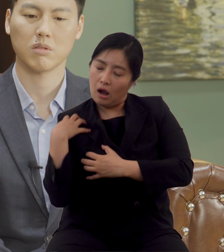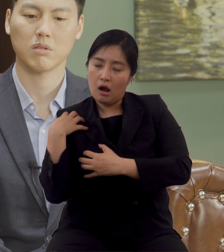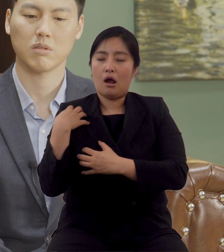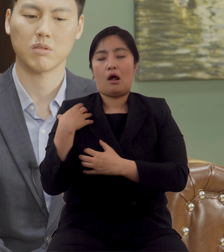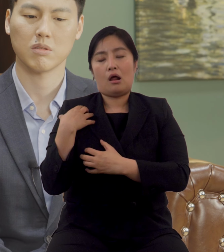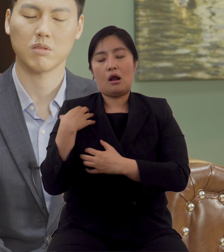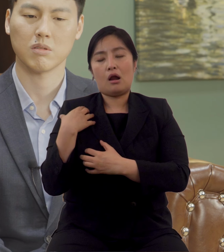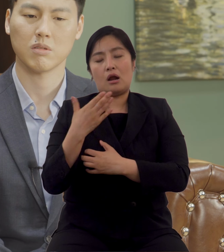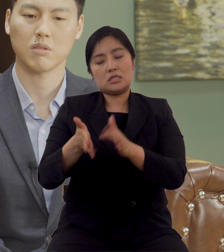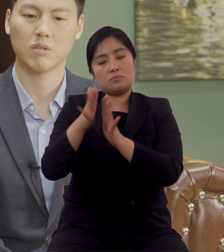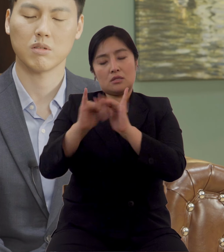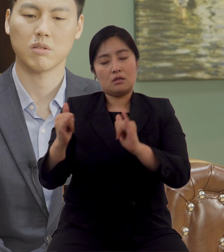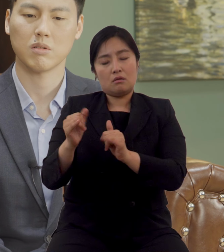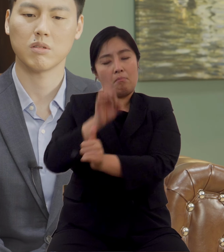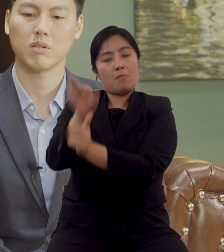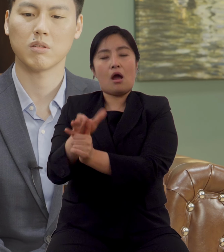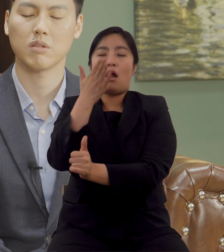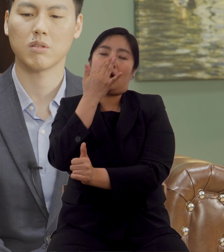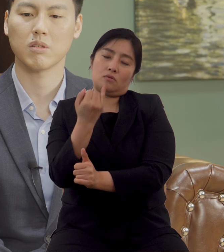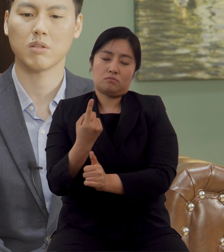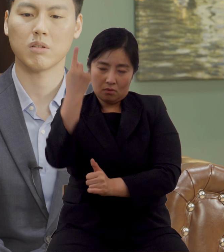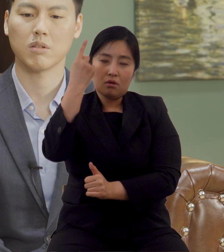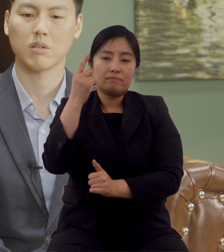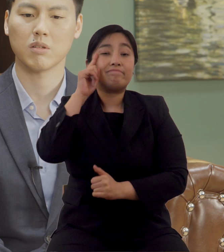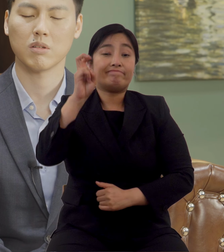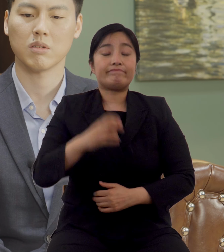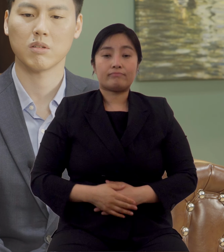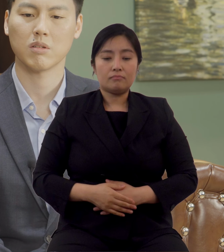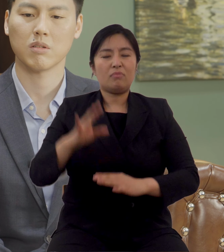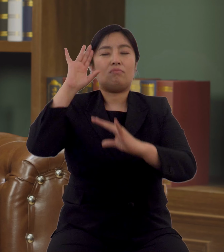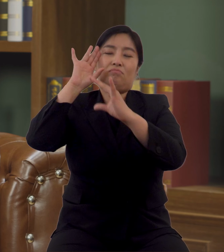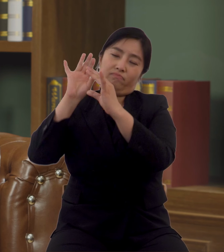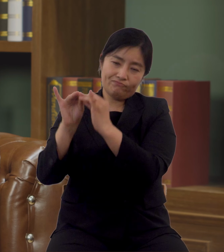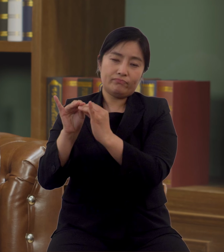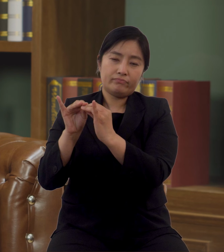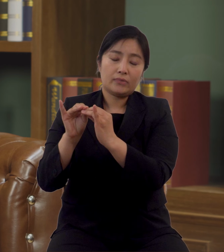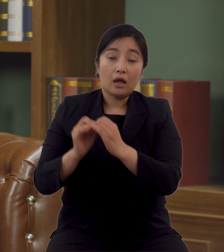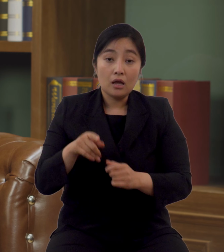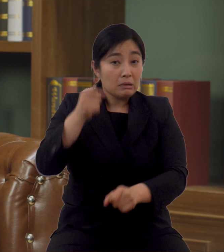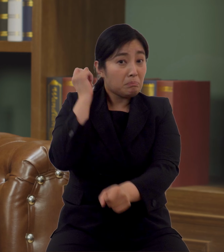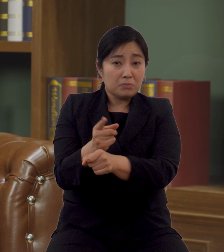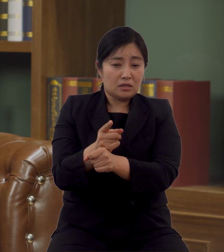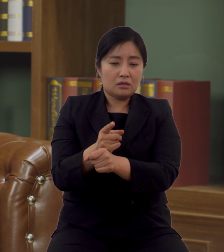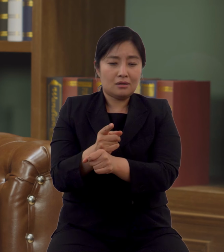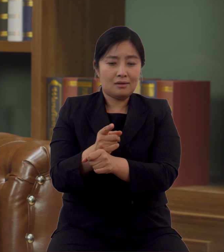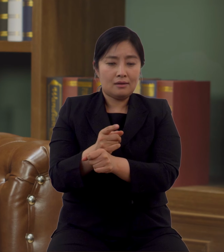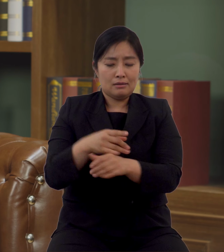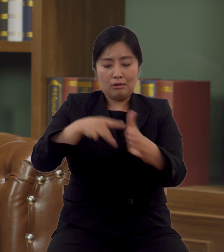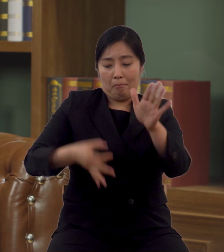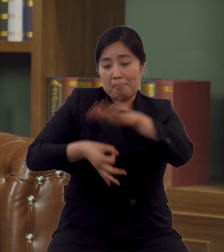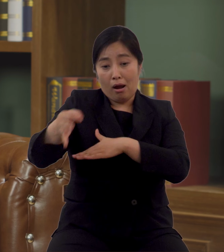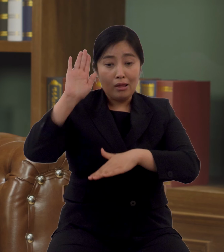않게 무거운 짐을 우리 시민들이 가지고 가지 않을까라고 생각을 합니다. 네, 공감합니다. 사실 이미